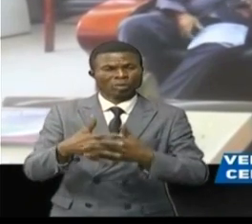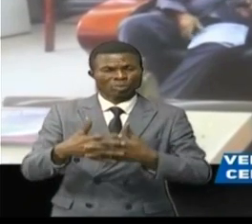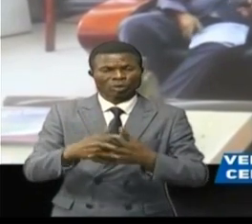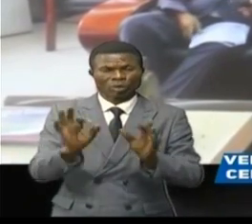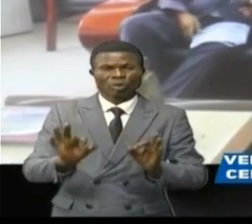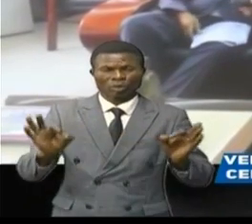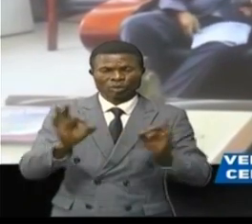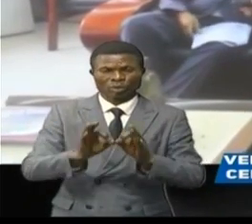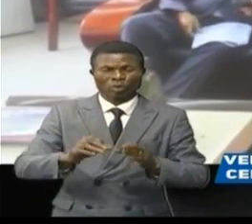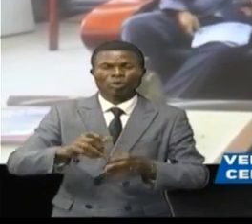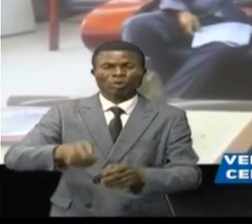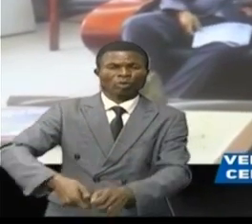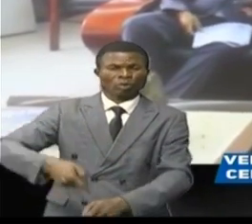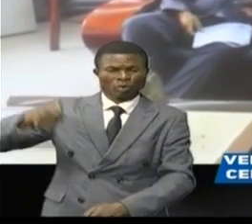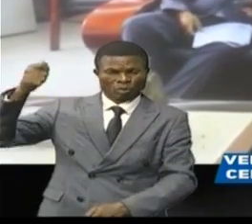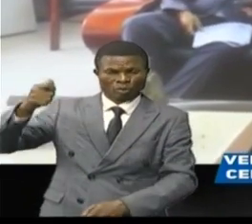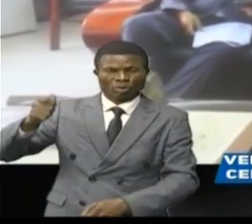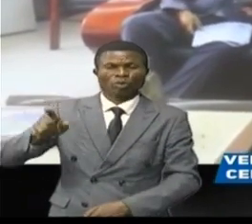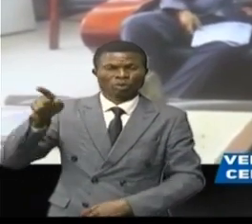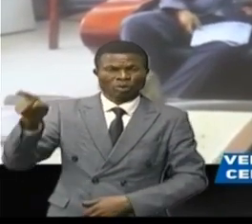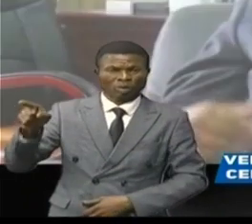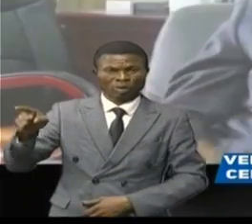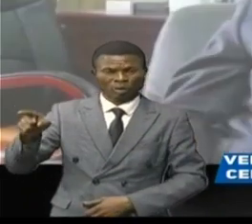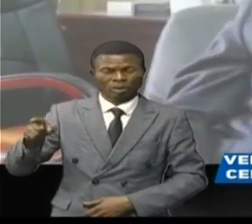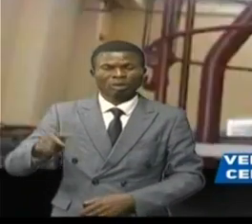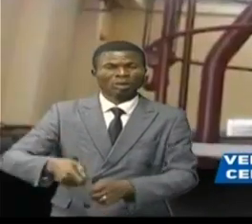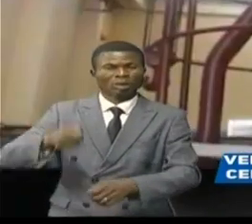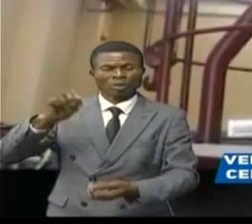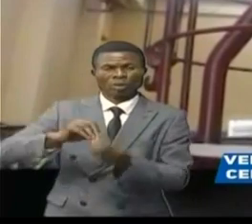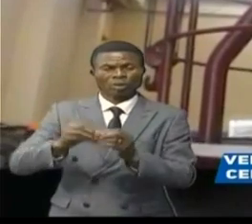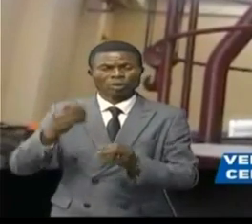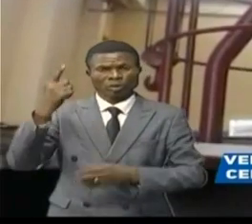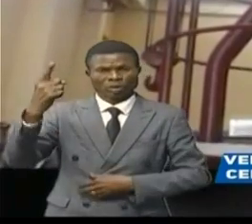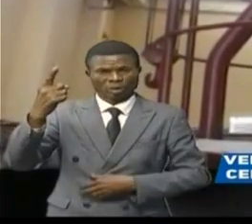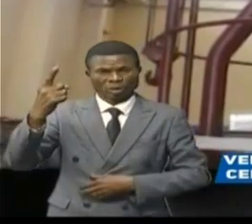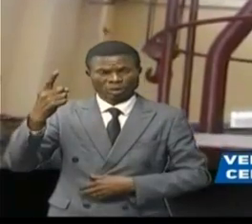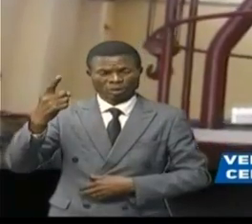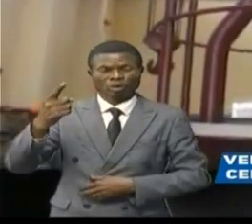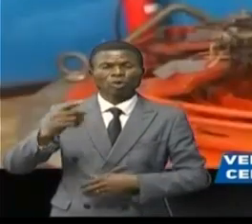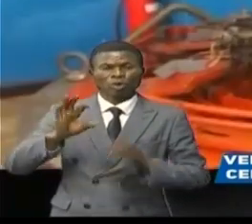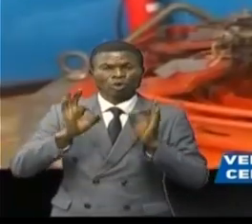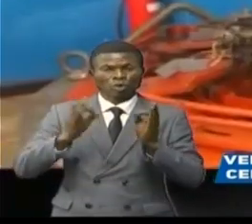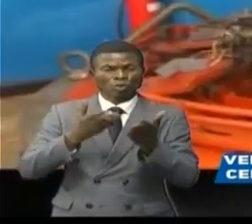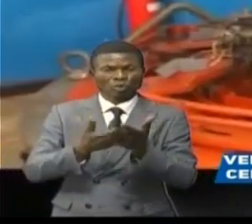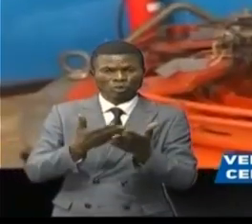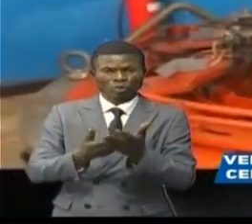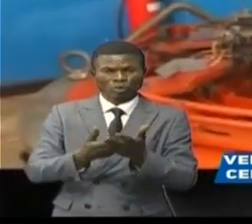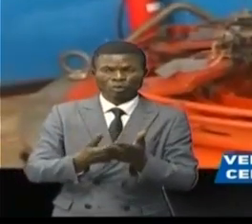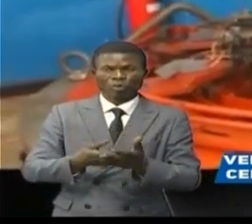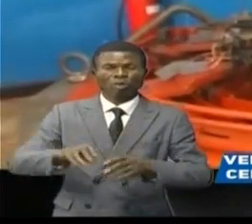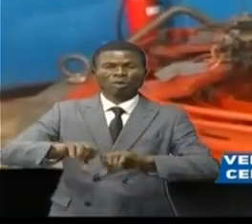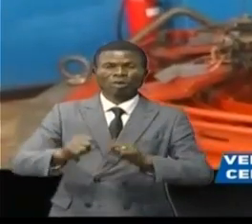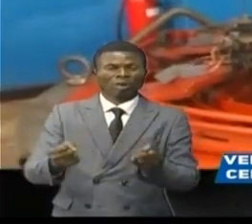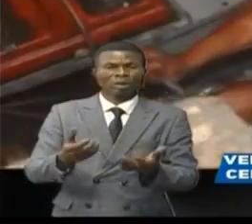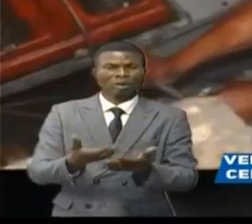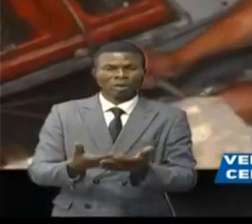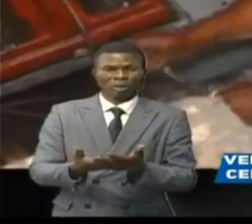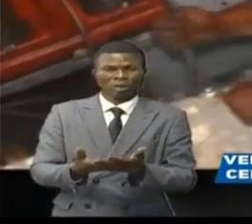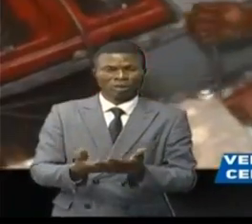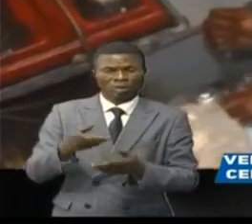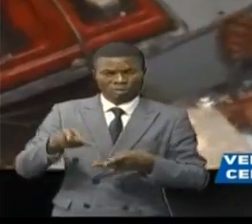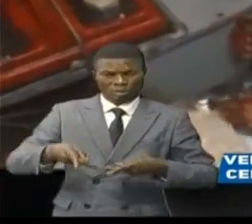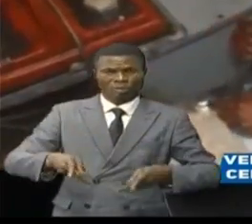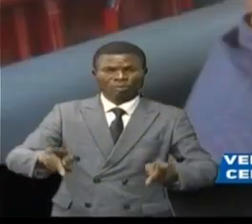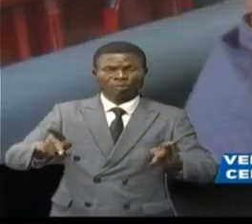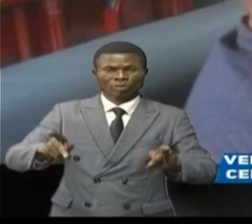la centrale hydroélectrique de la Tchopo, où le groupe numéro 1 en pleine réhabilitation est déjà démonté pour permettre